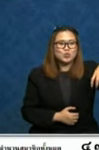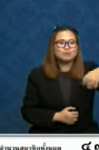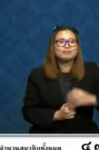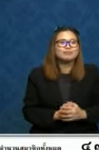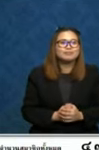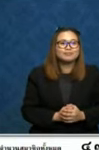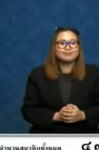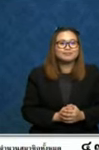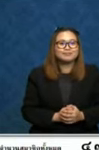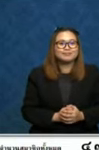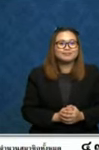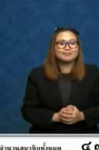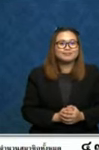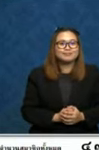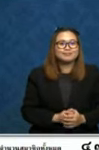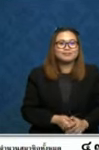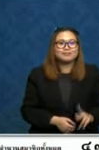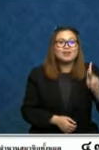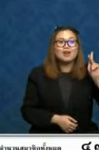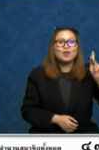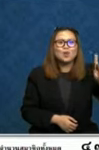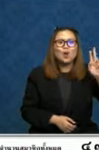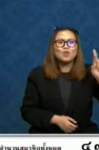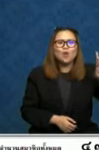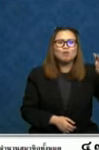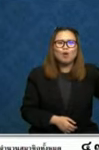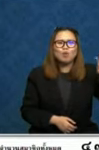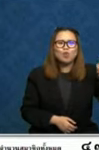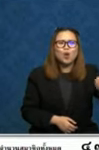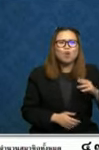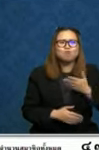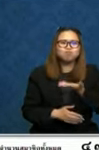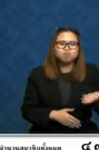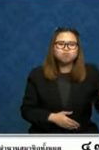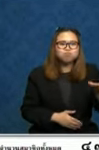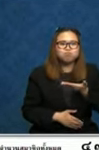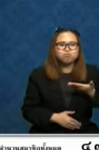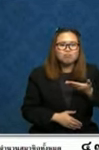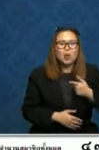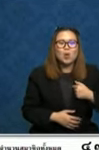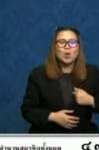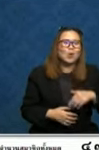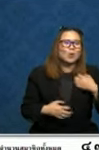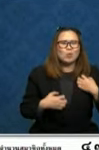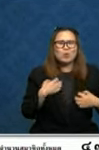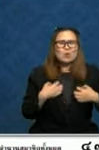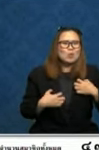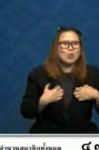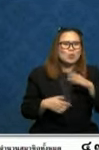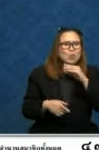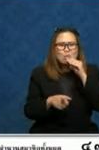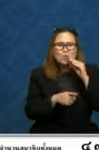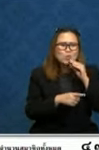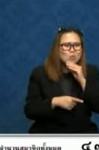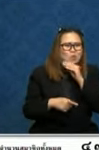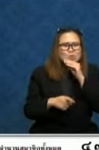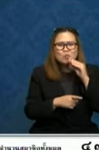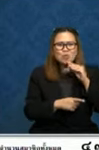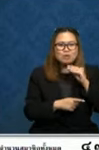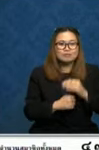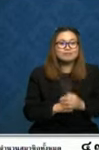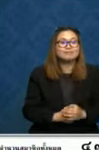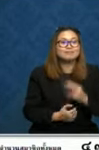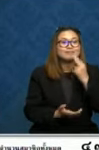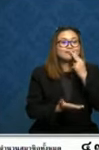แต่ว่าเป็นกรมน.ที่หลายคนก็บ่นครับอันนี้ผมเอา13รายการของหนังสือนะครับหรือว่า